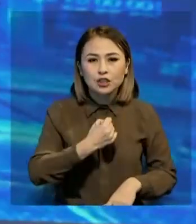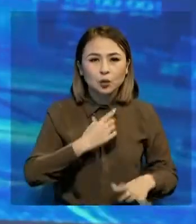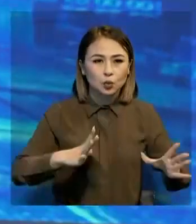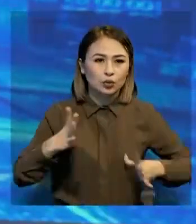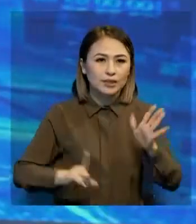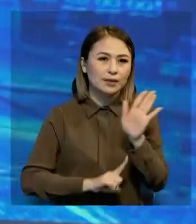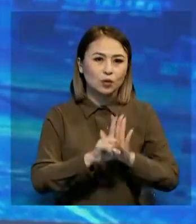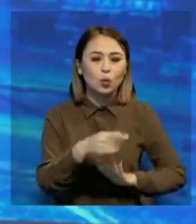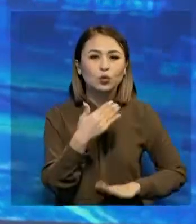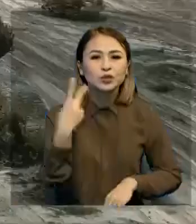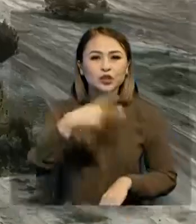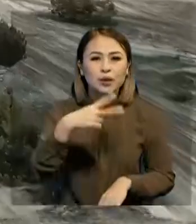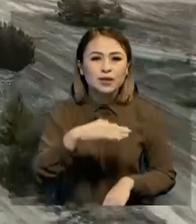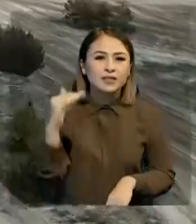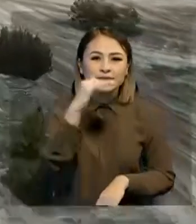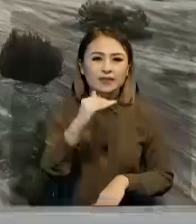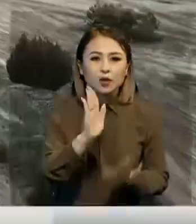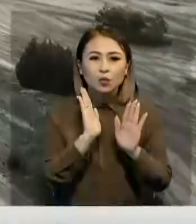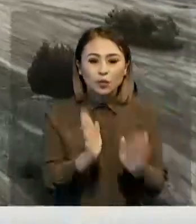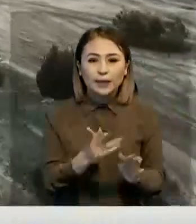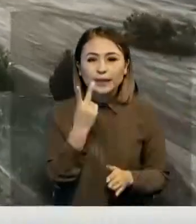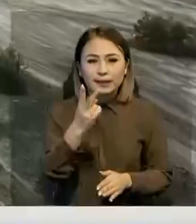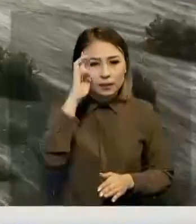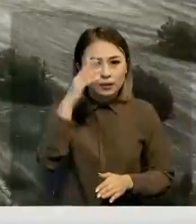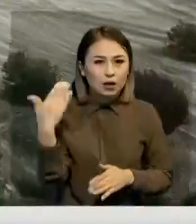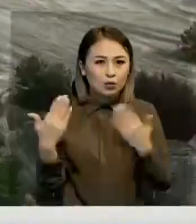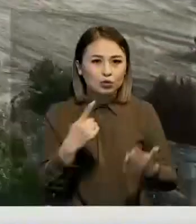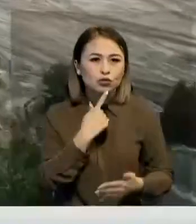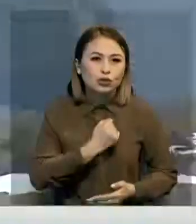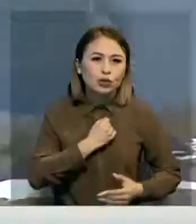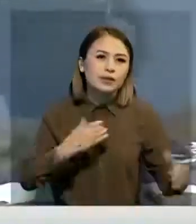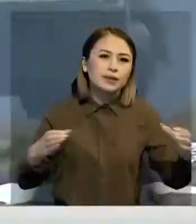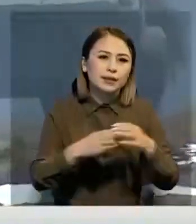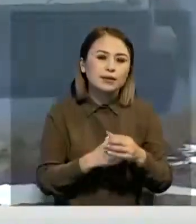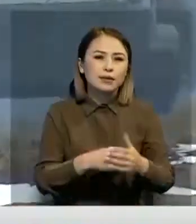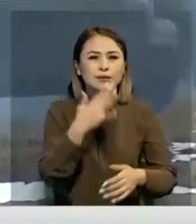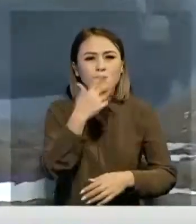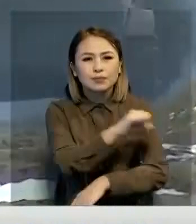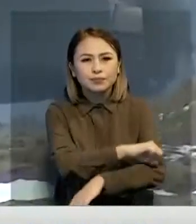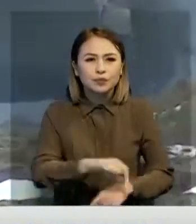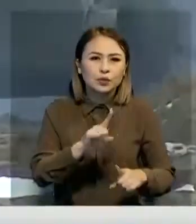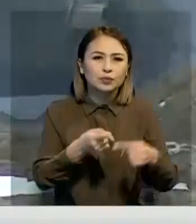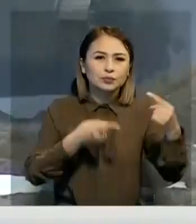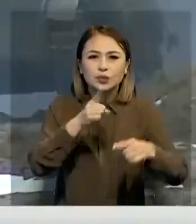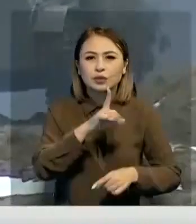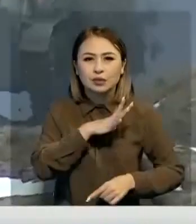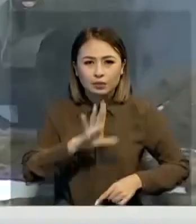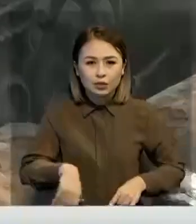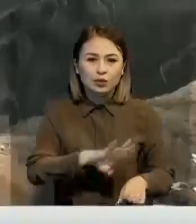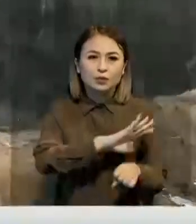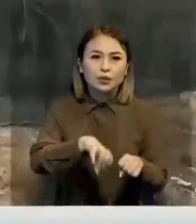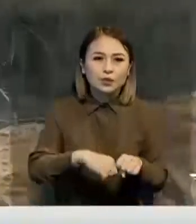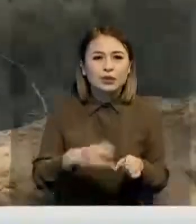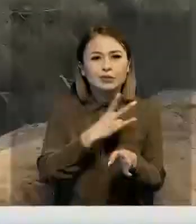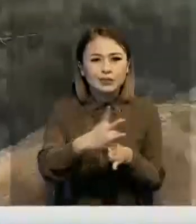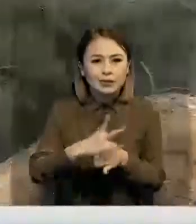әскери жаттығуды бастады. Ол ақпанның 20-сына дейін созылады. Екі елдің қарулы күштері сыртқы агрессияның жолын кесу, тойтарыс